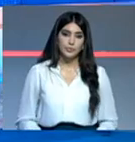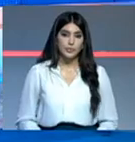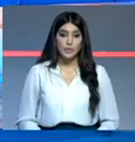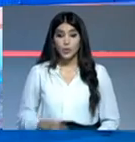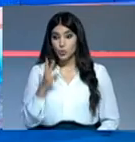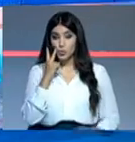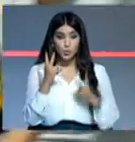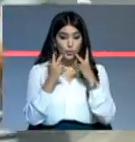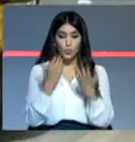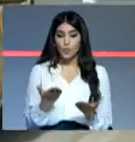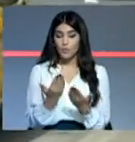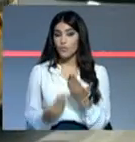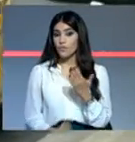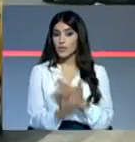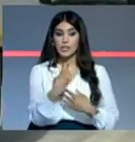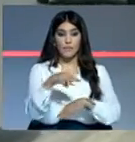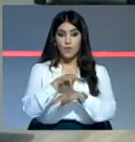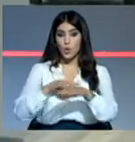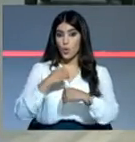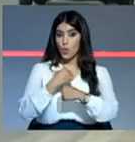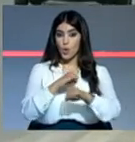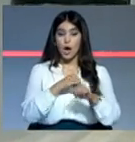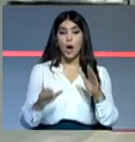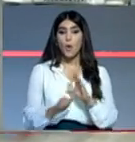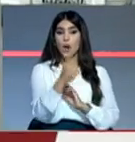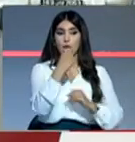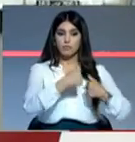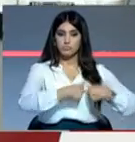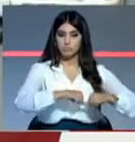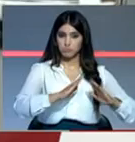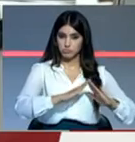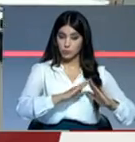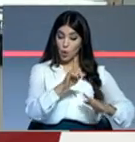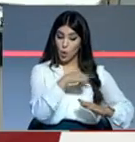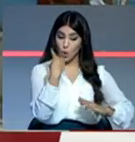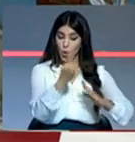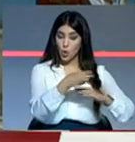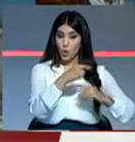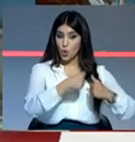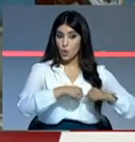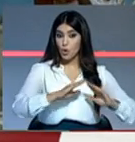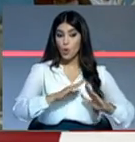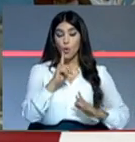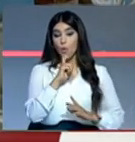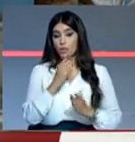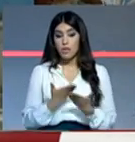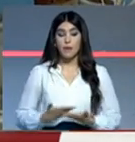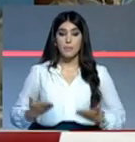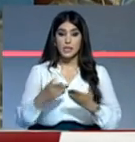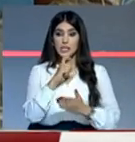هو المشهد الصباح اليومي بولايه القيروان في اول ايام الحجر الصحي الشامل واصدر